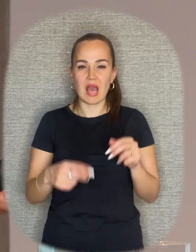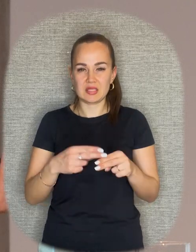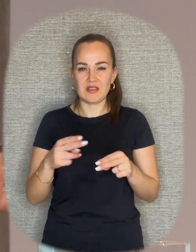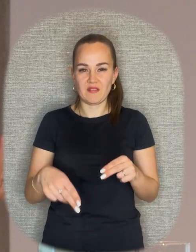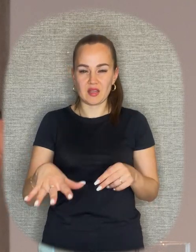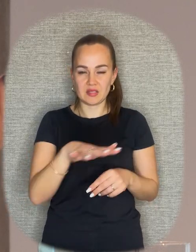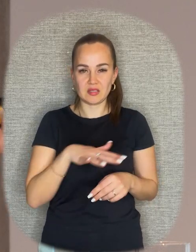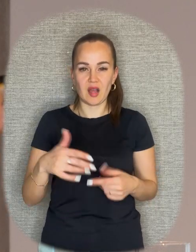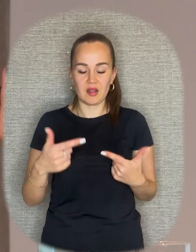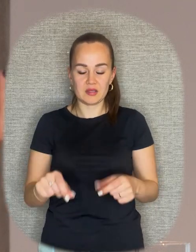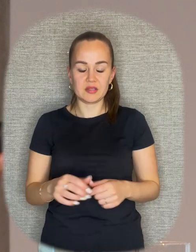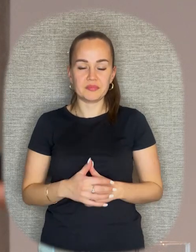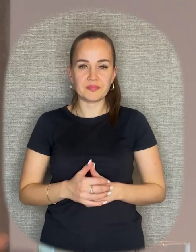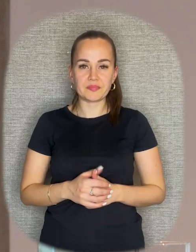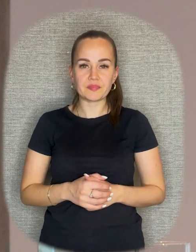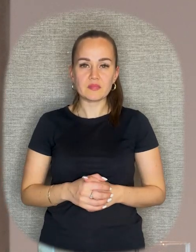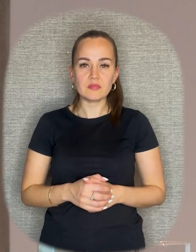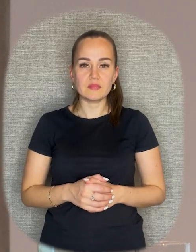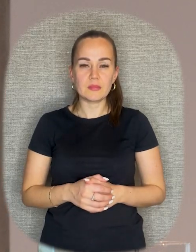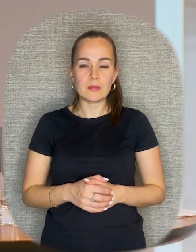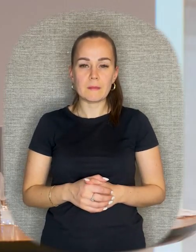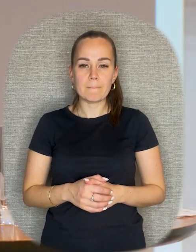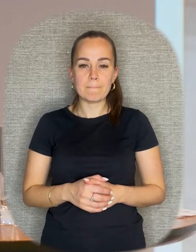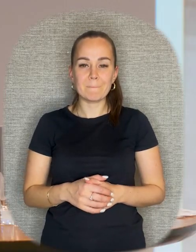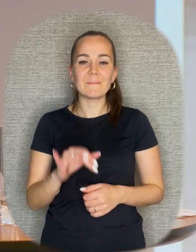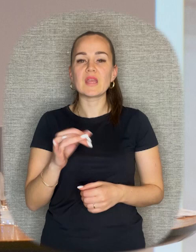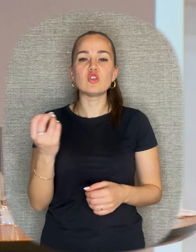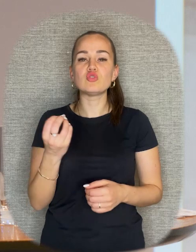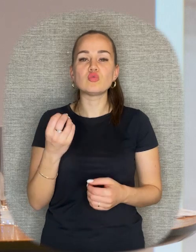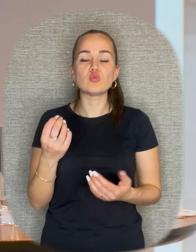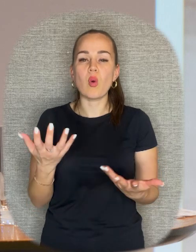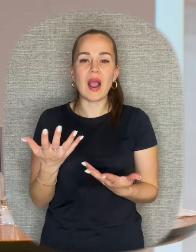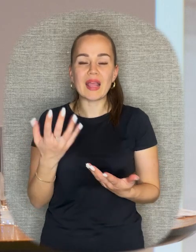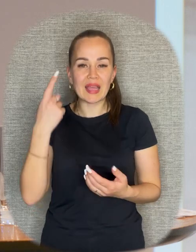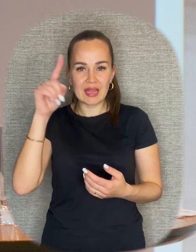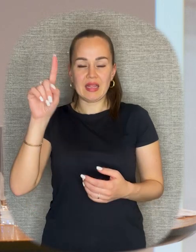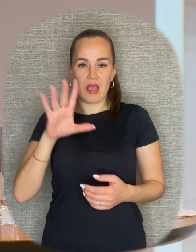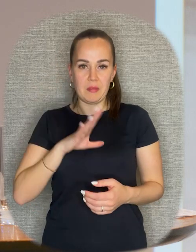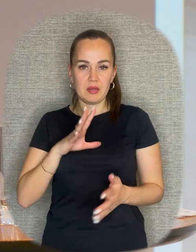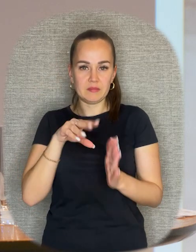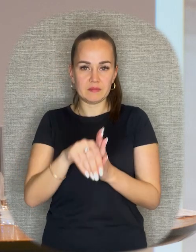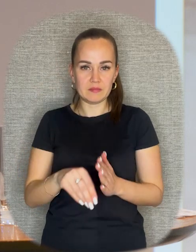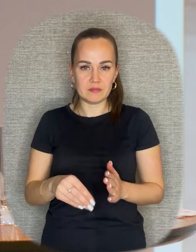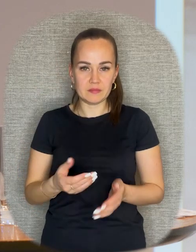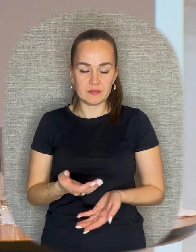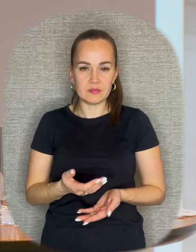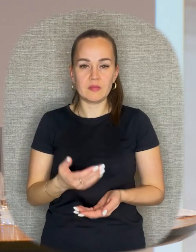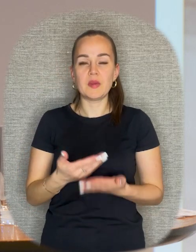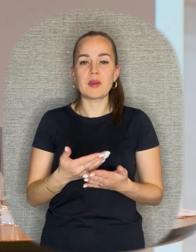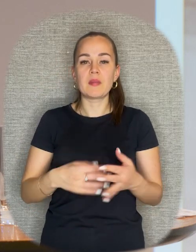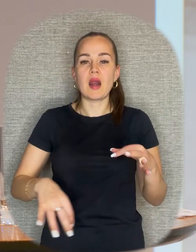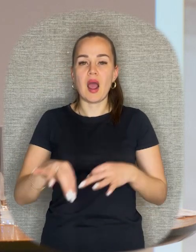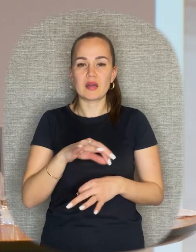Декабристов и собственно авторы об этом и писали также Чьи ещ идеи планировали воплотить в